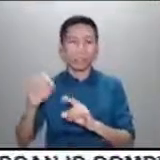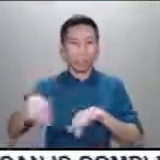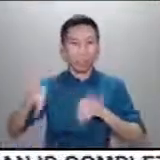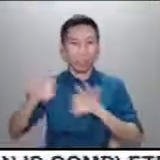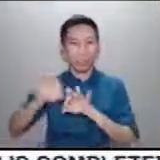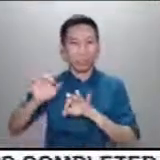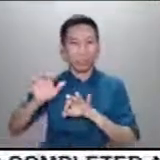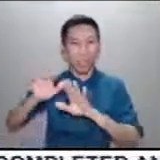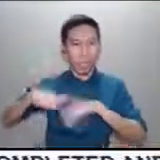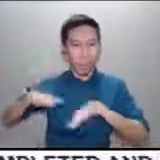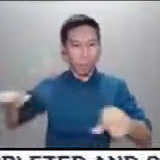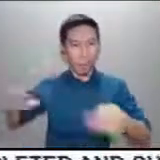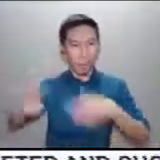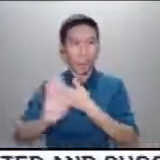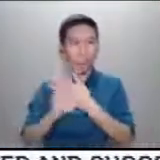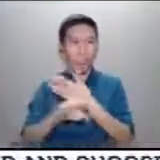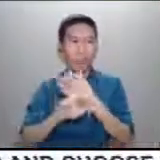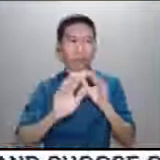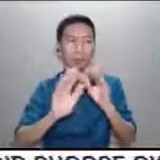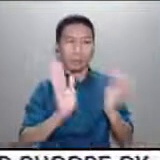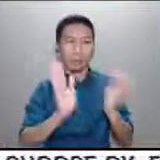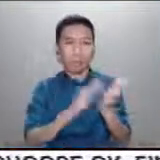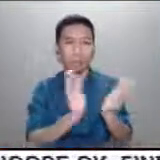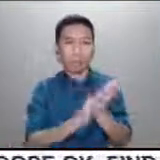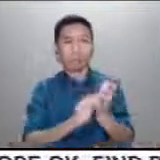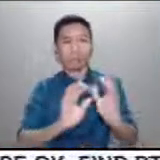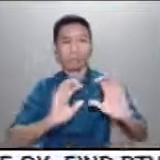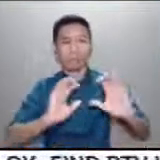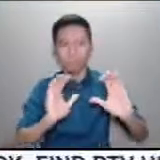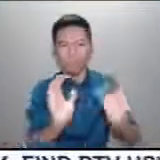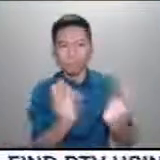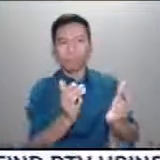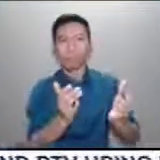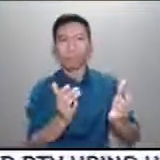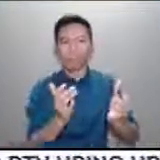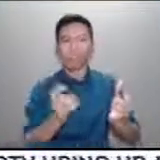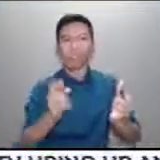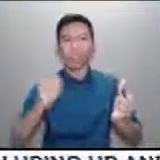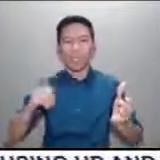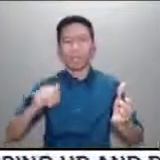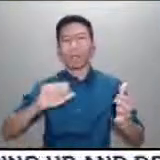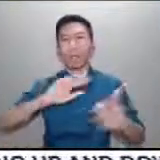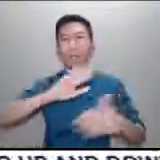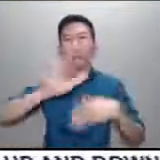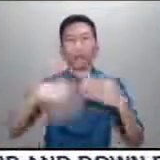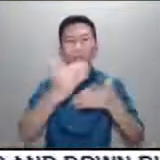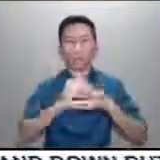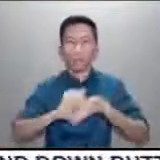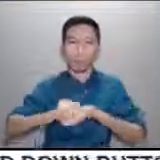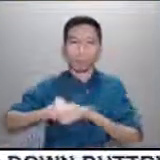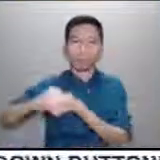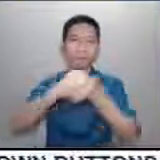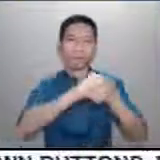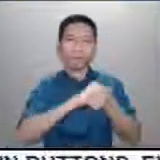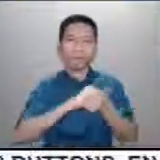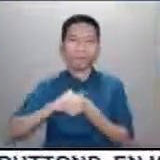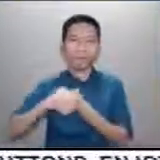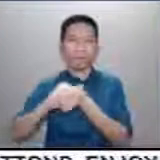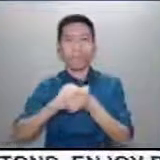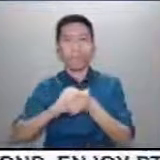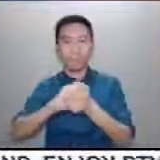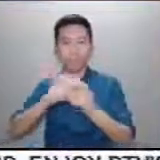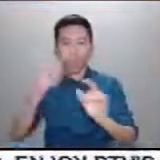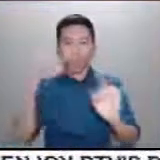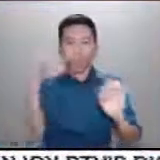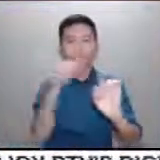sa eskwelahan ng face-to-face. We need to help one another para ma-achieve natin yung target natin.